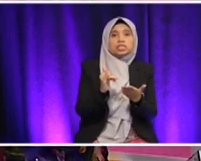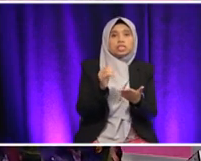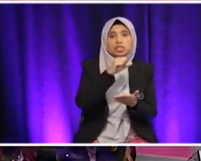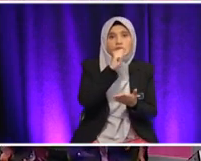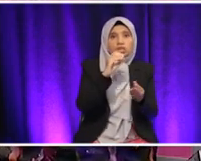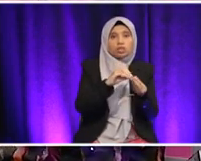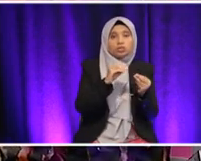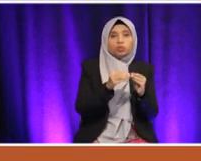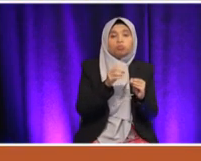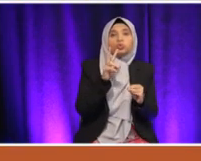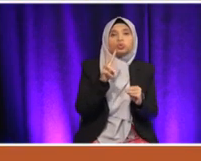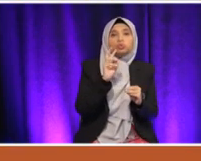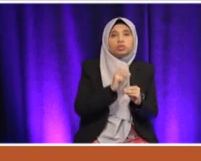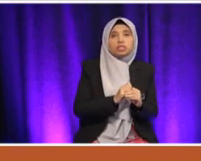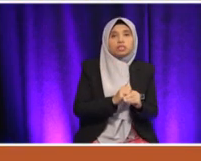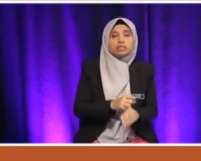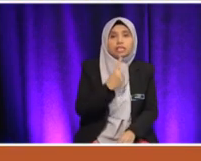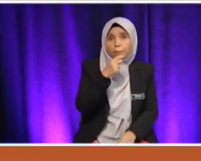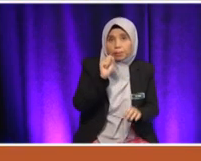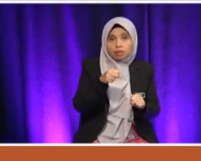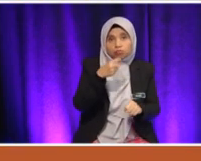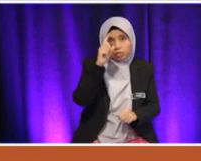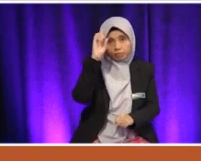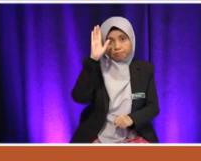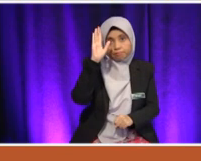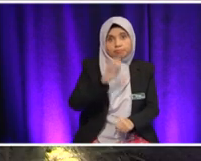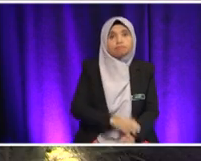soalnya Lombok Duo siapa Boleh cowok